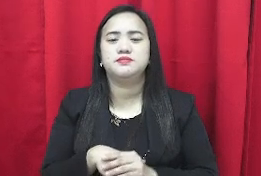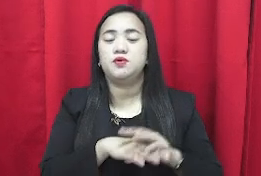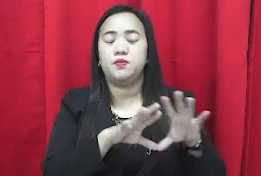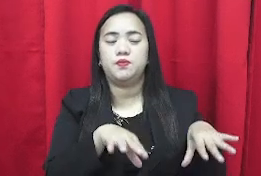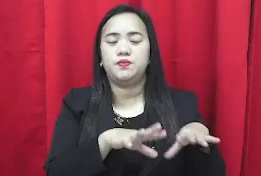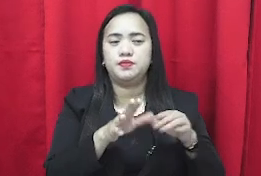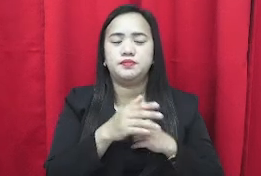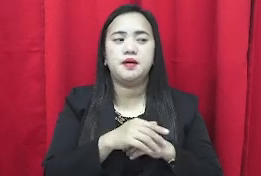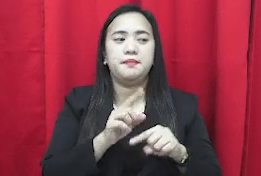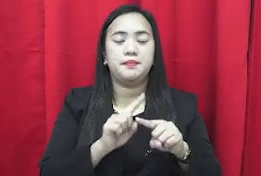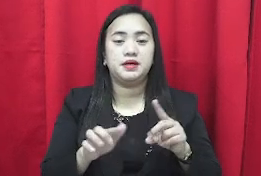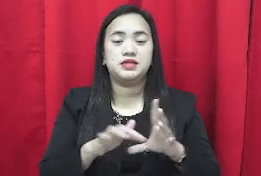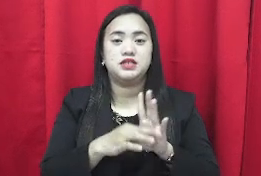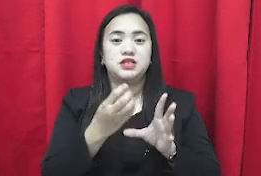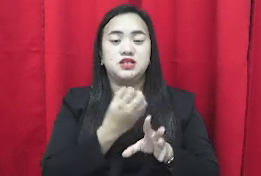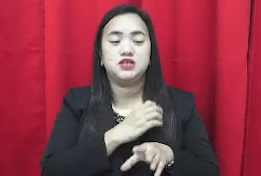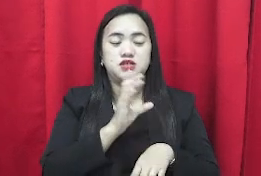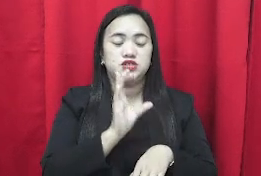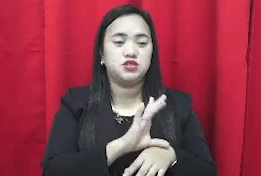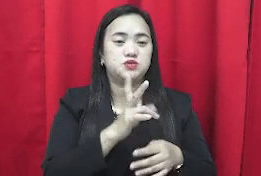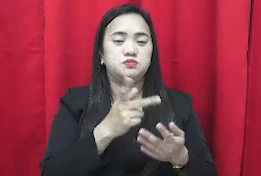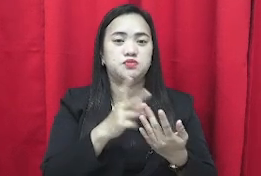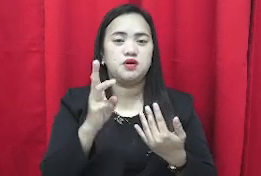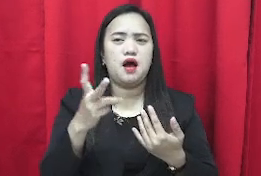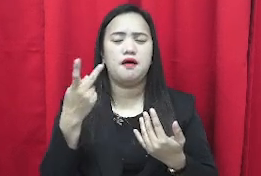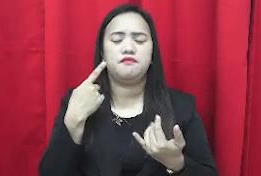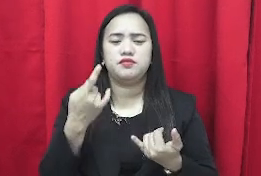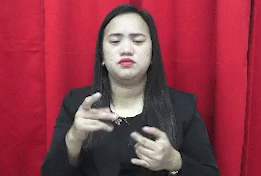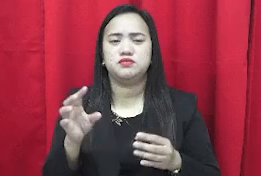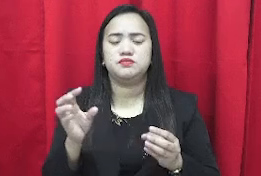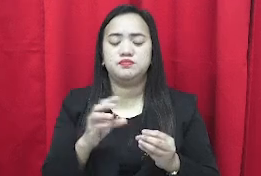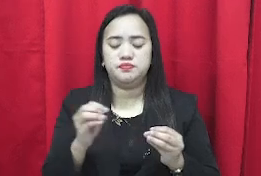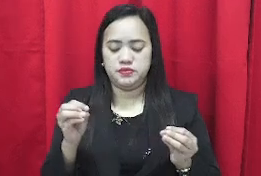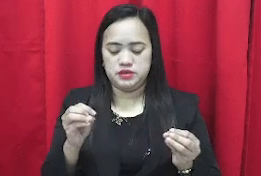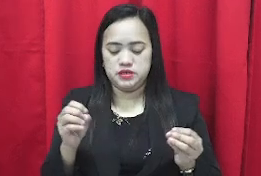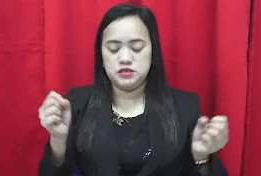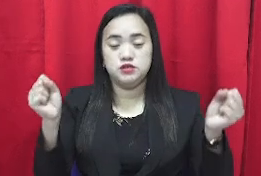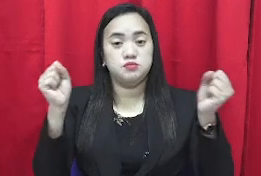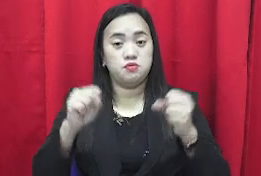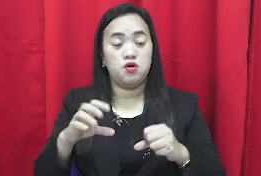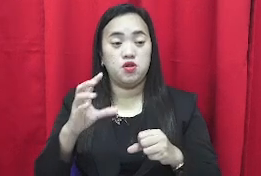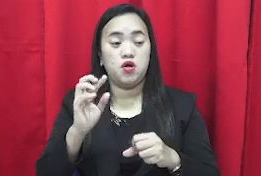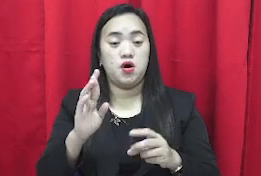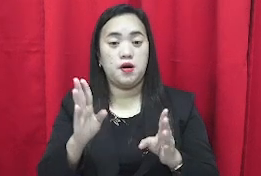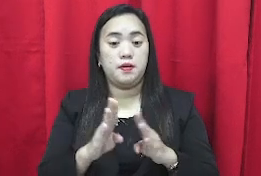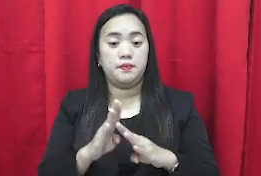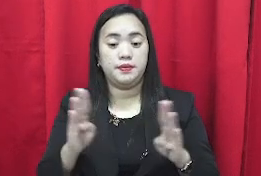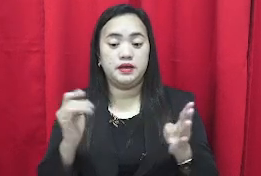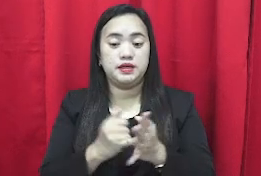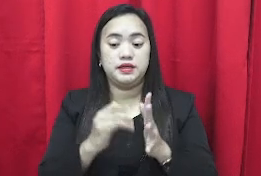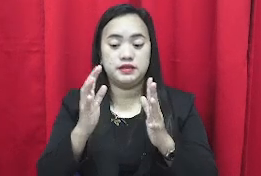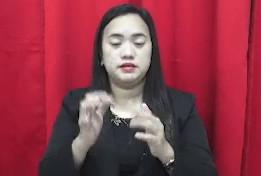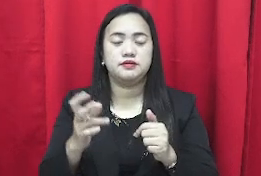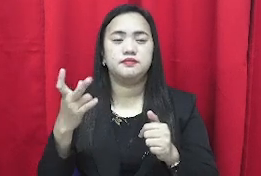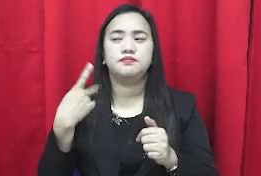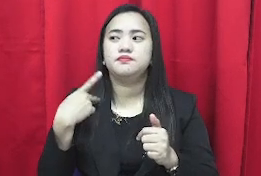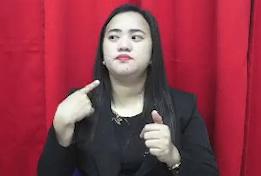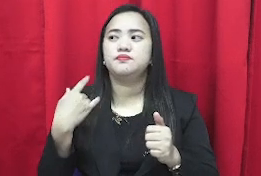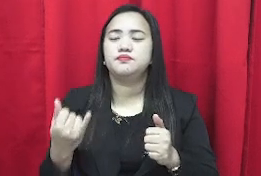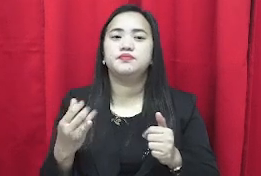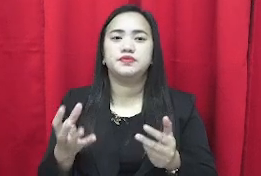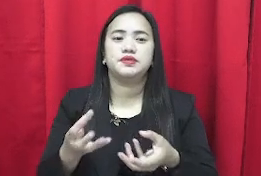natin ay Sabi ko nga walang anggulo Maliit man o malaki ay tiyak po na masasagi Sa madaling